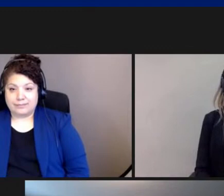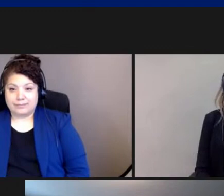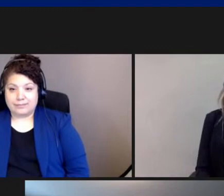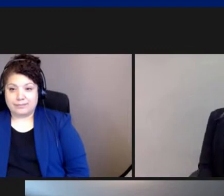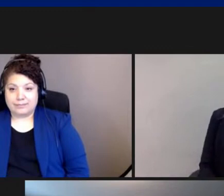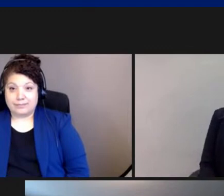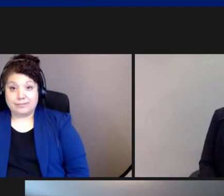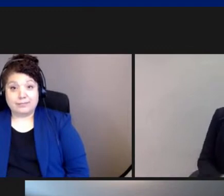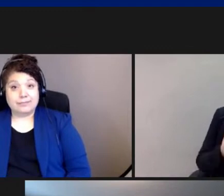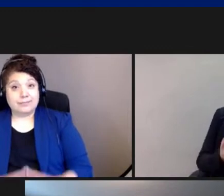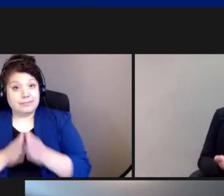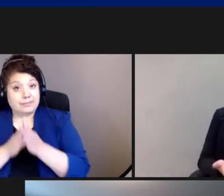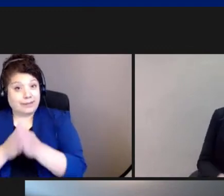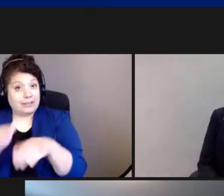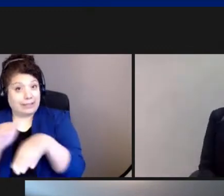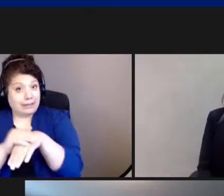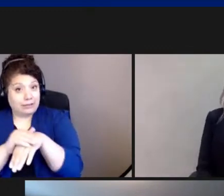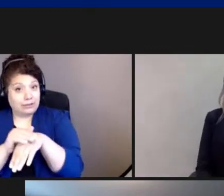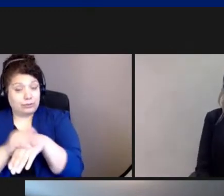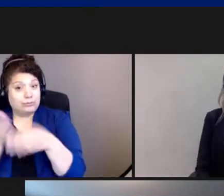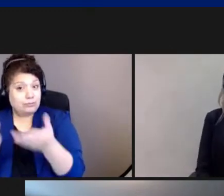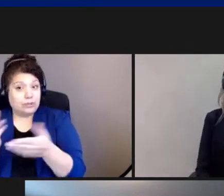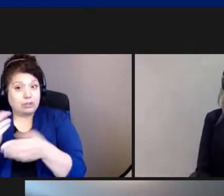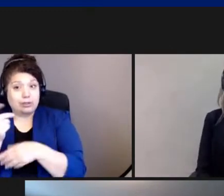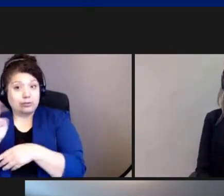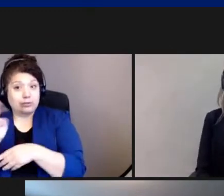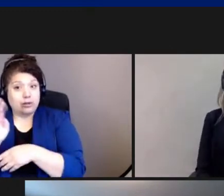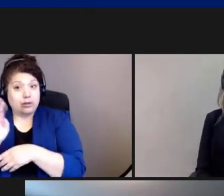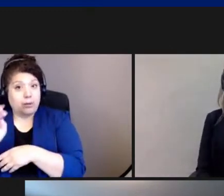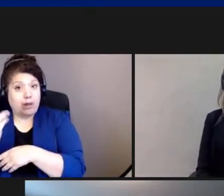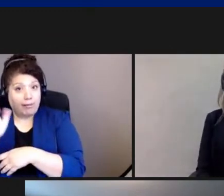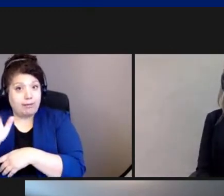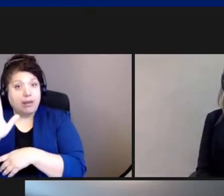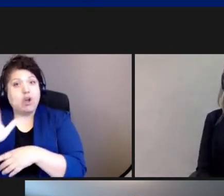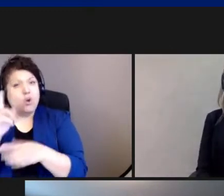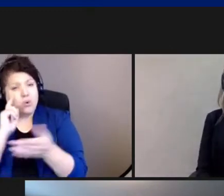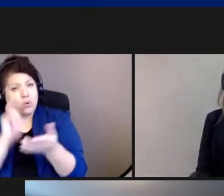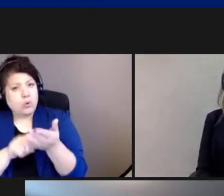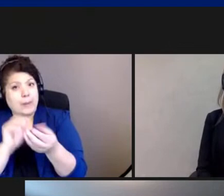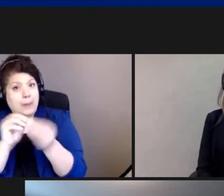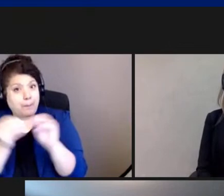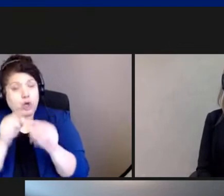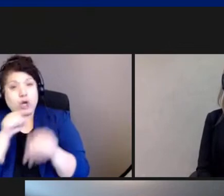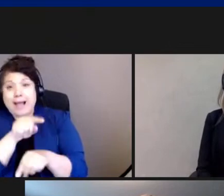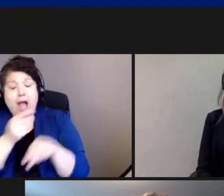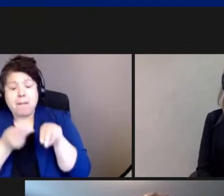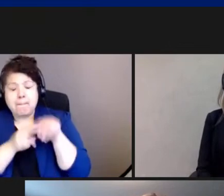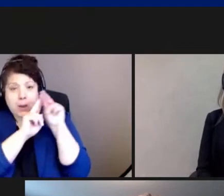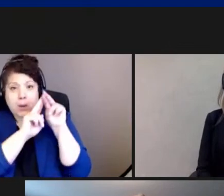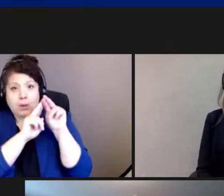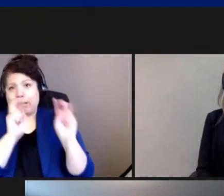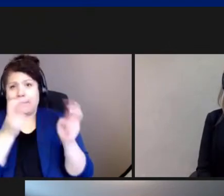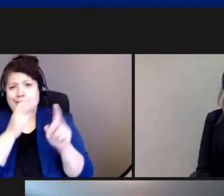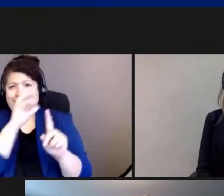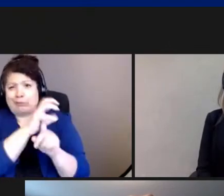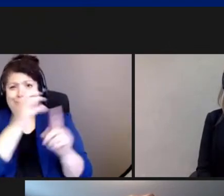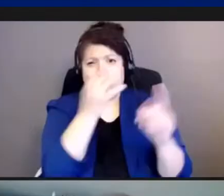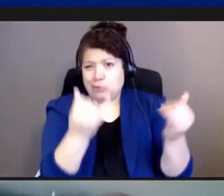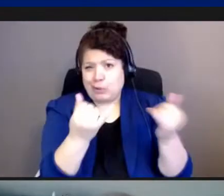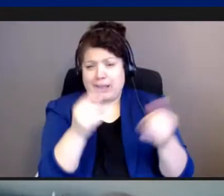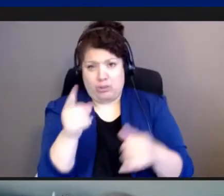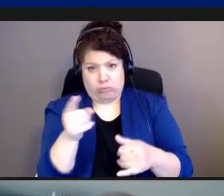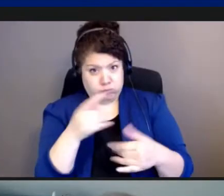In English, for doctor, when you see those numbers, a new record today, are you worried to see that?